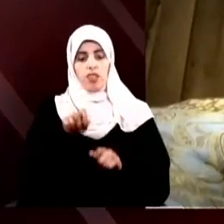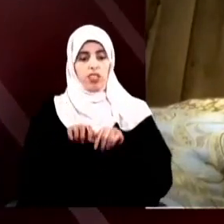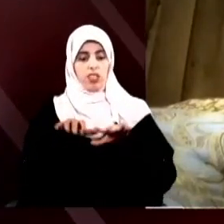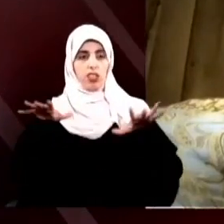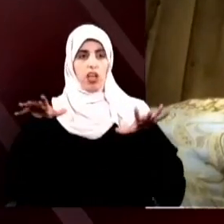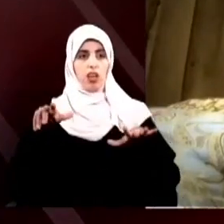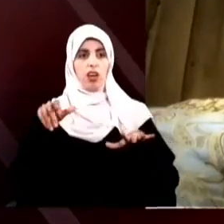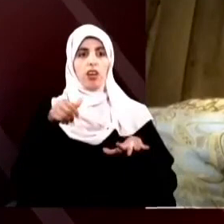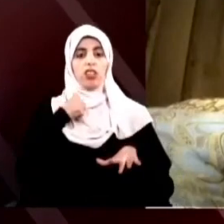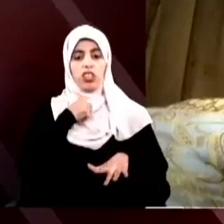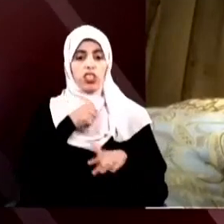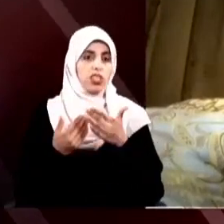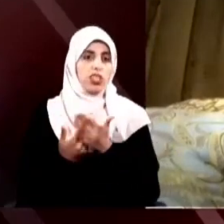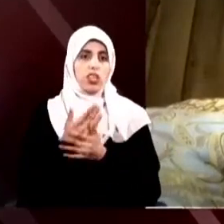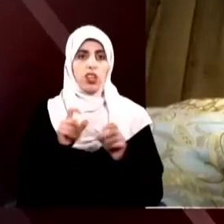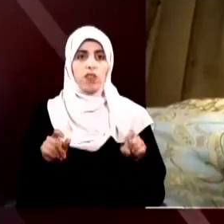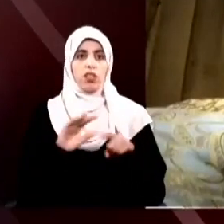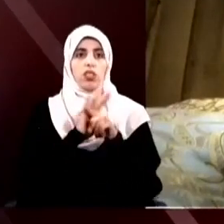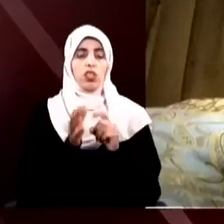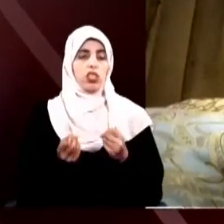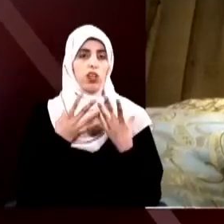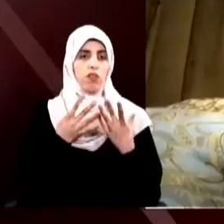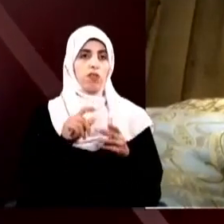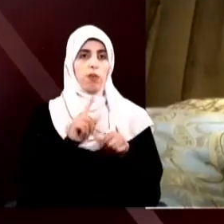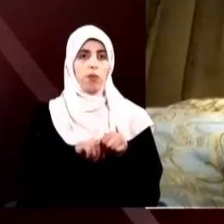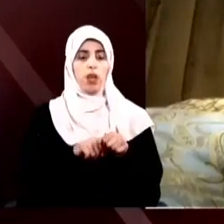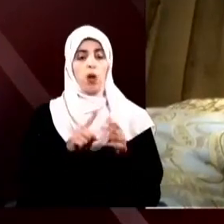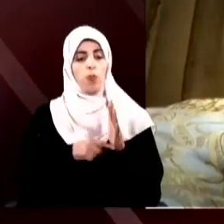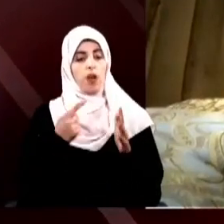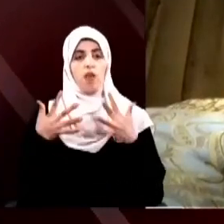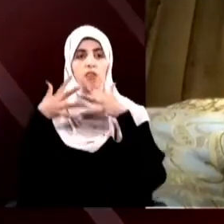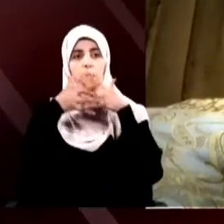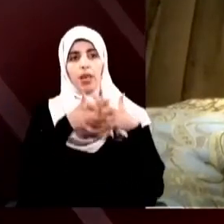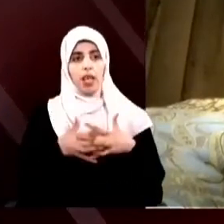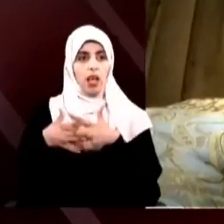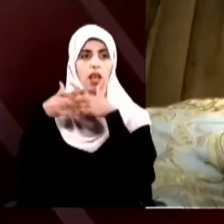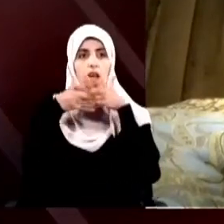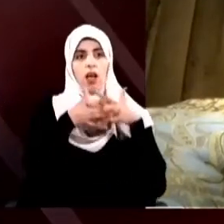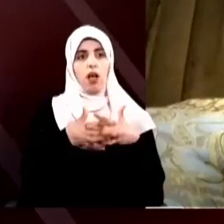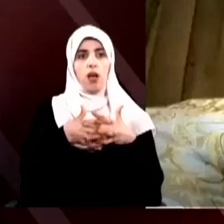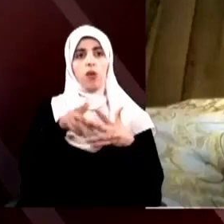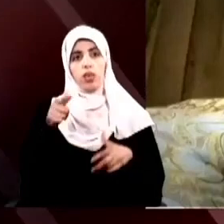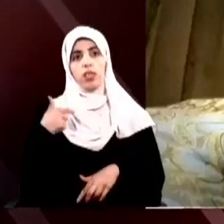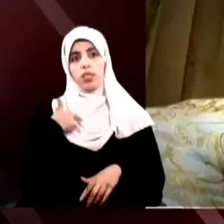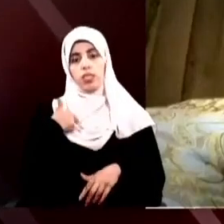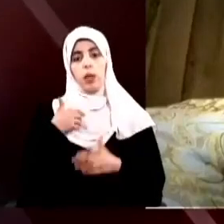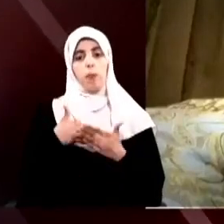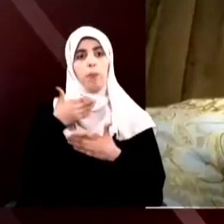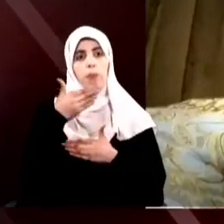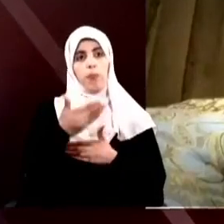بانتشار السلالة الجديدة التي تم اكتشافها في المملكة المتحدة، والتي سميت فيما